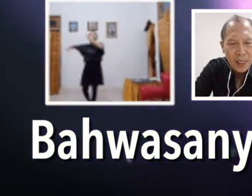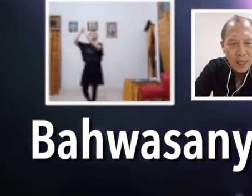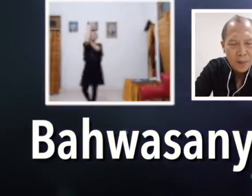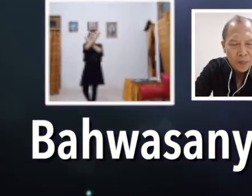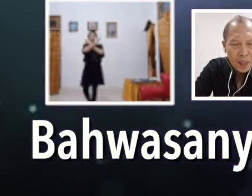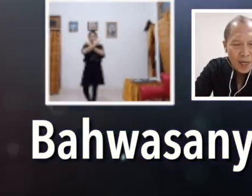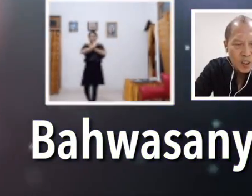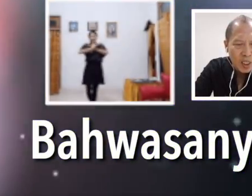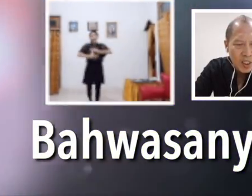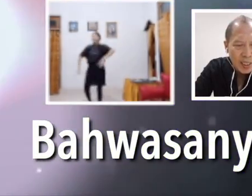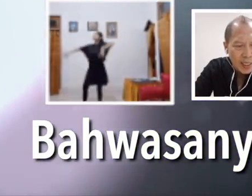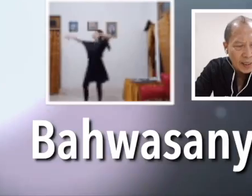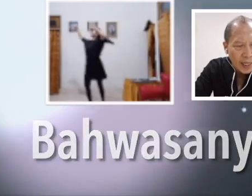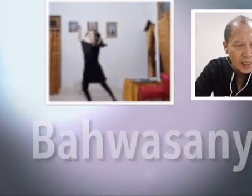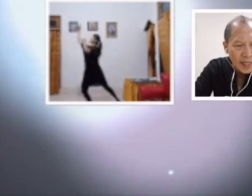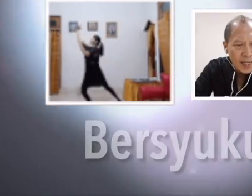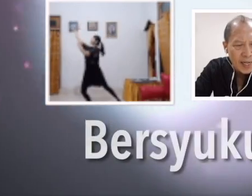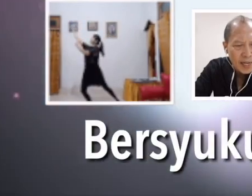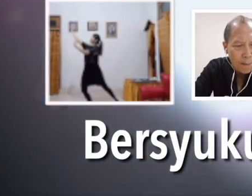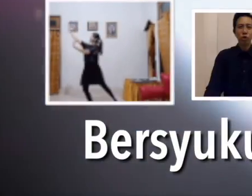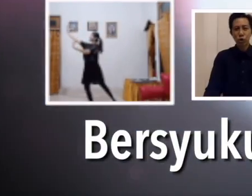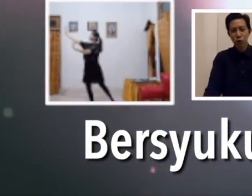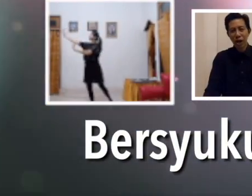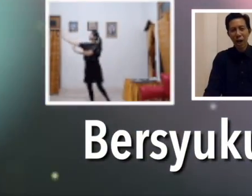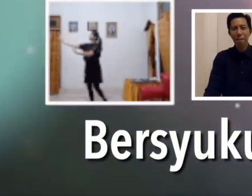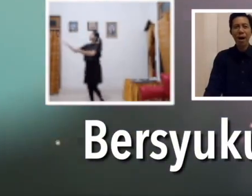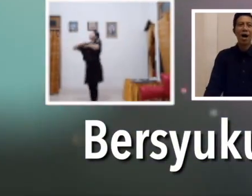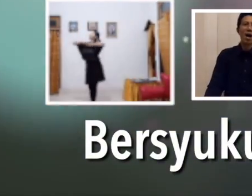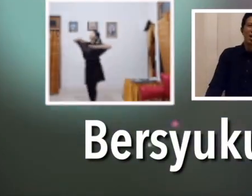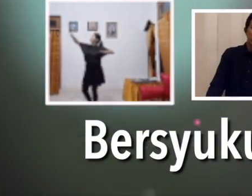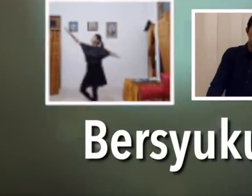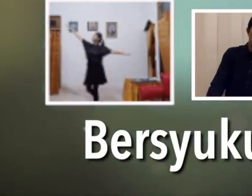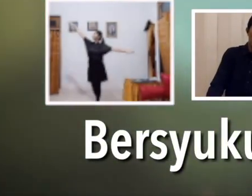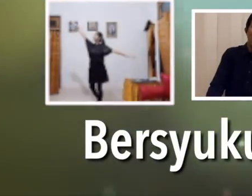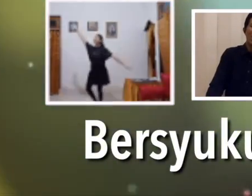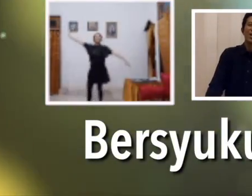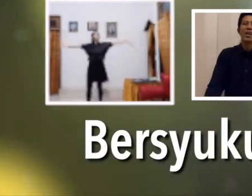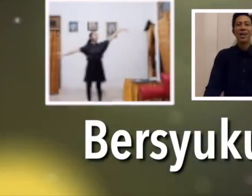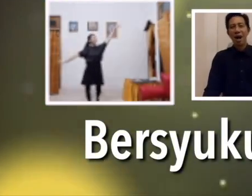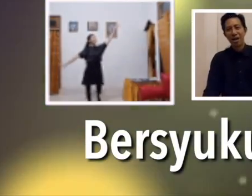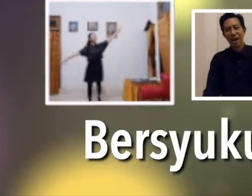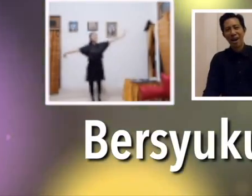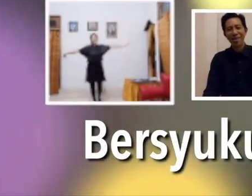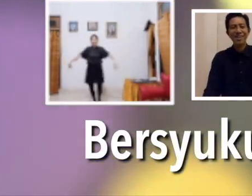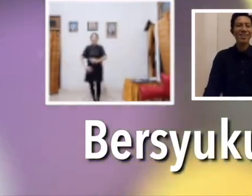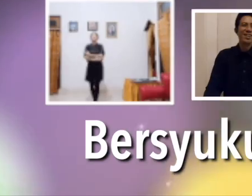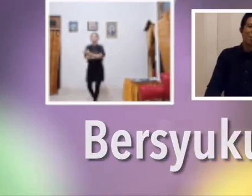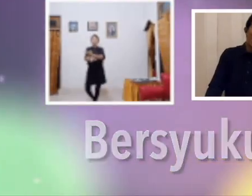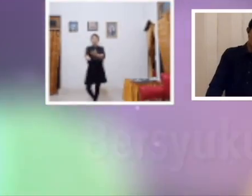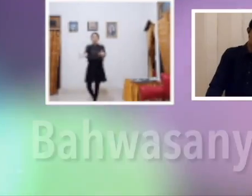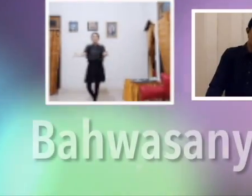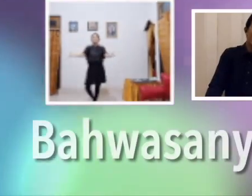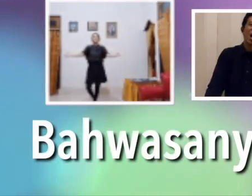selamanya kasih setia-Nya. Bersyukurlah pada Tuhan, karena